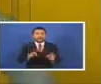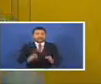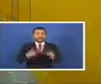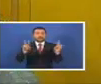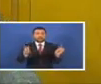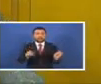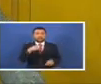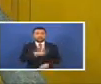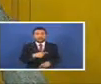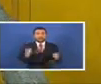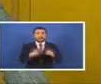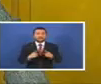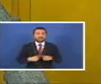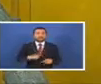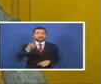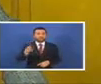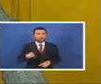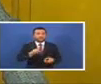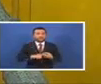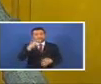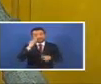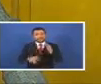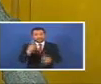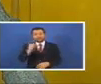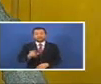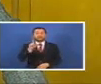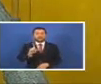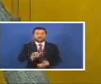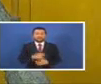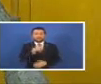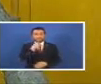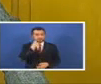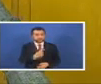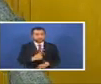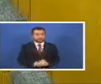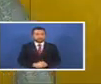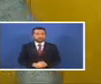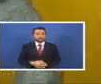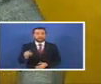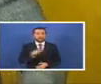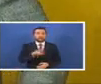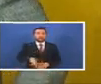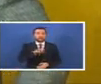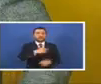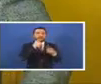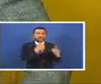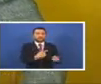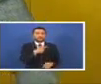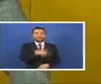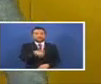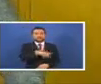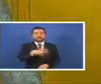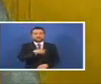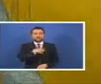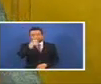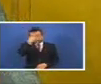konuda hesap sorucu ve denetleyici olması gerekir. Bakıyoruz, Kürtlere deniyor ki siz